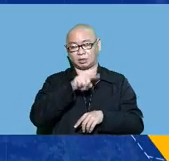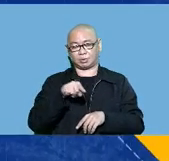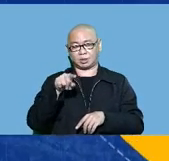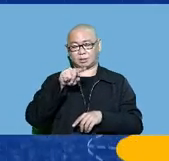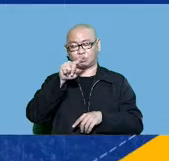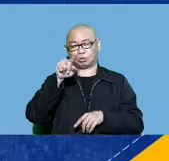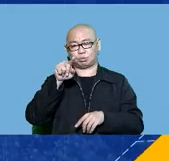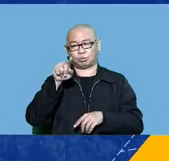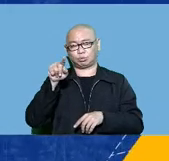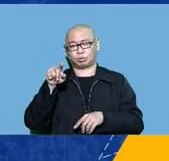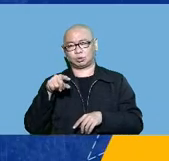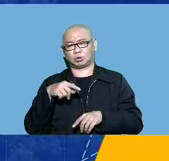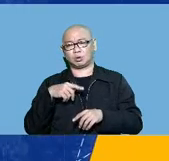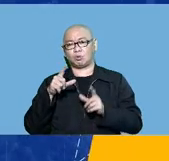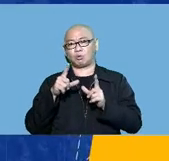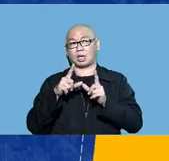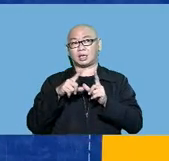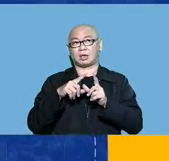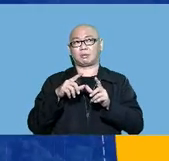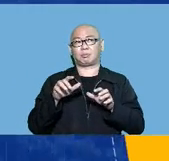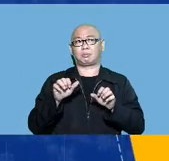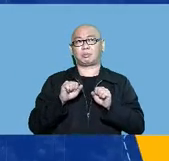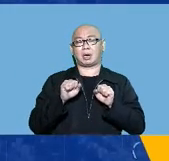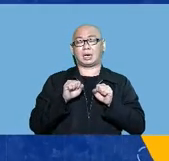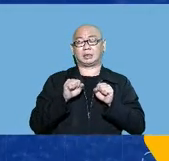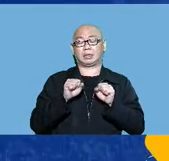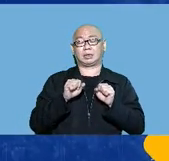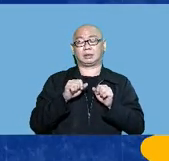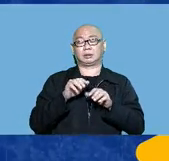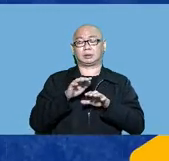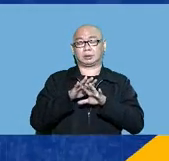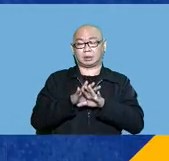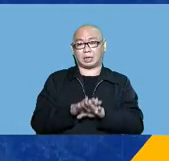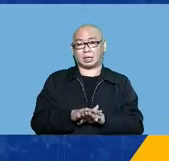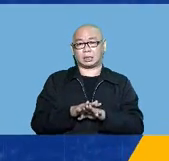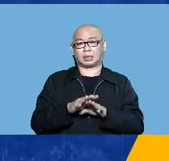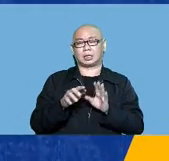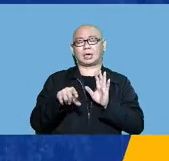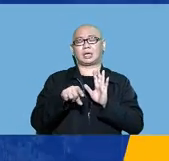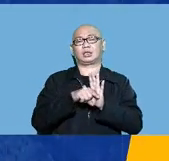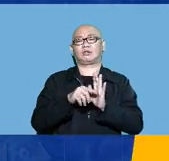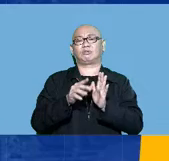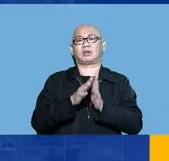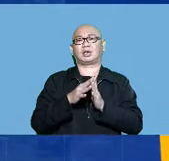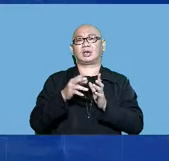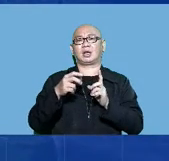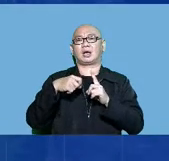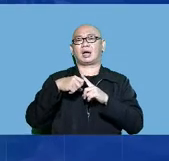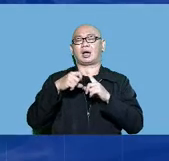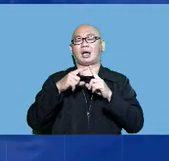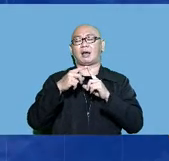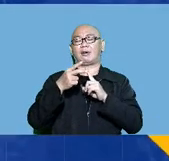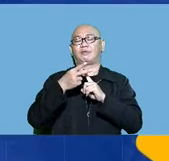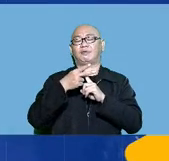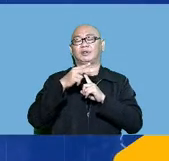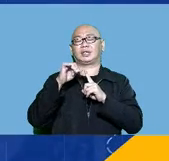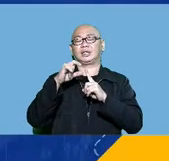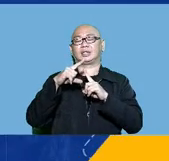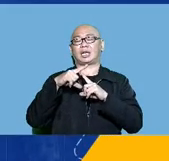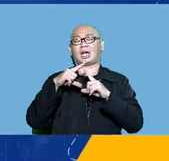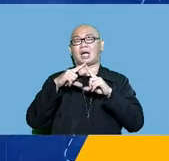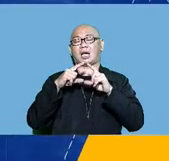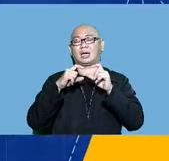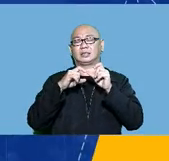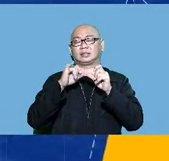wilayah berbahaya terjadinya tekanan negatif dan kavitasi, yang mana kasus